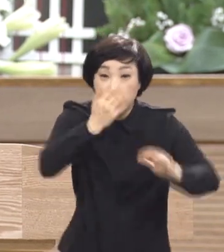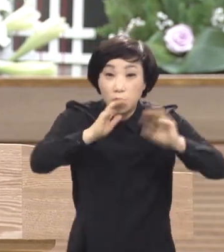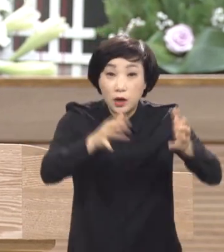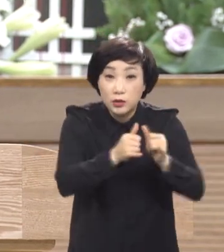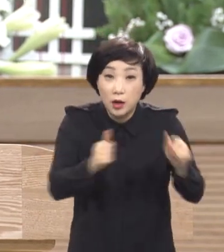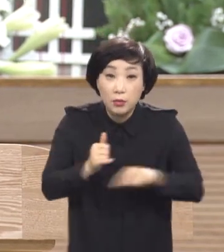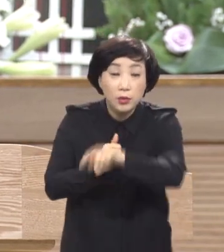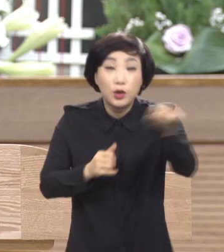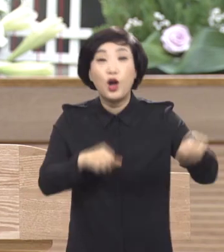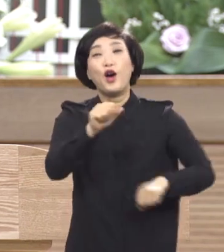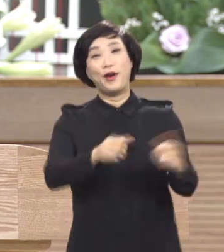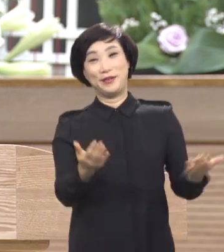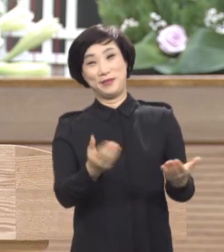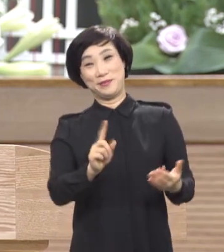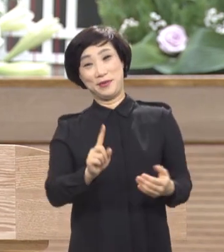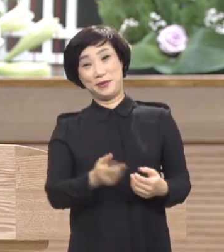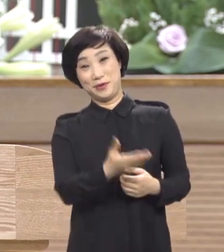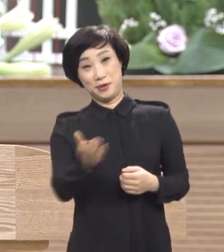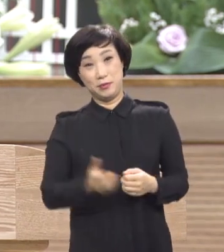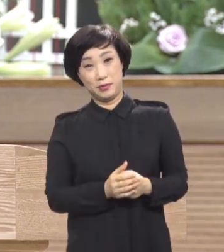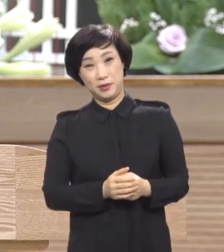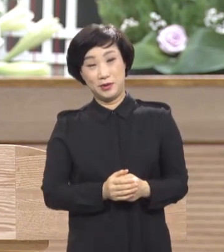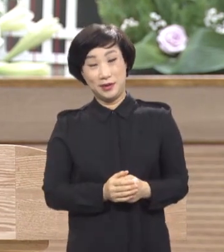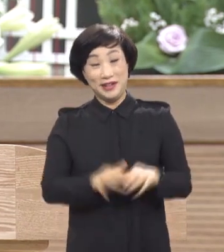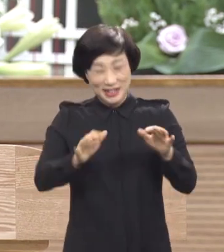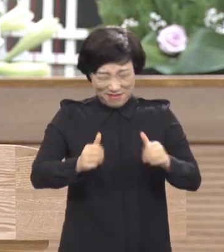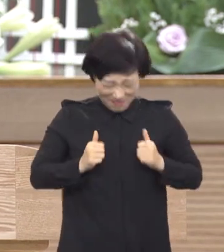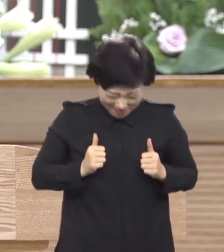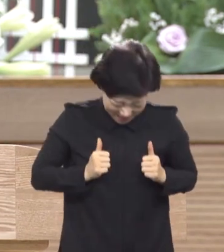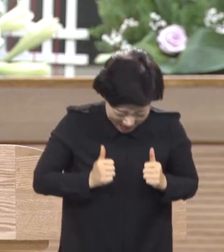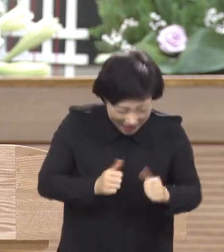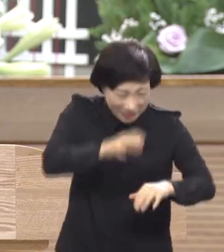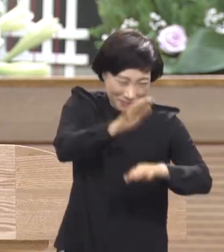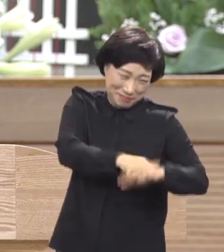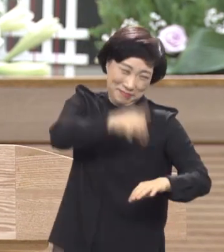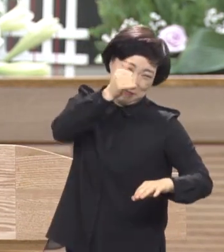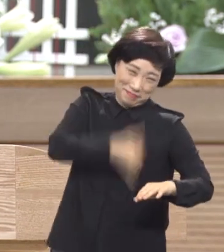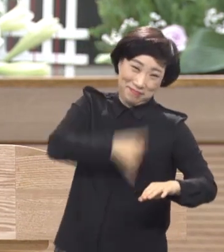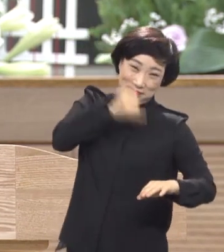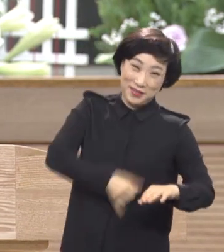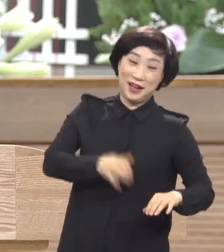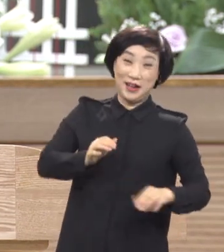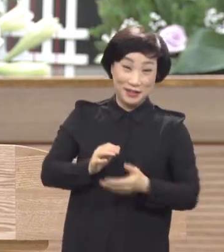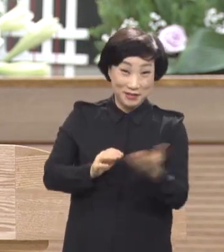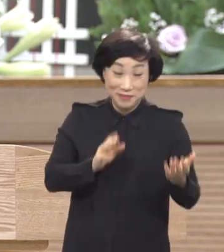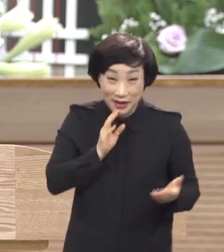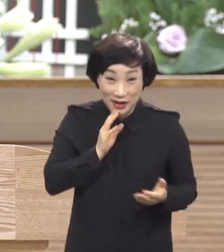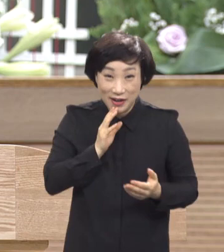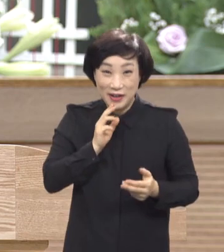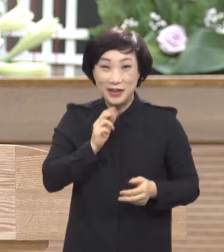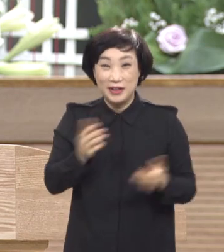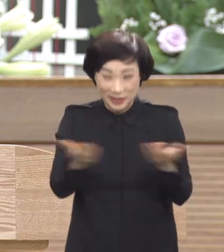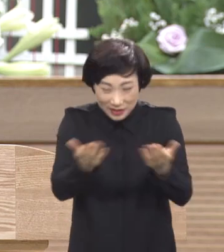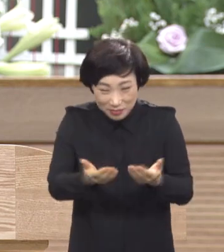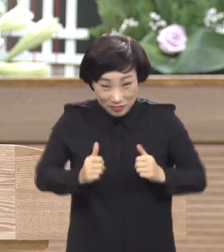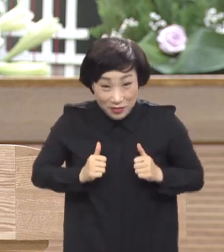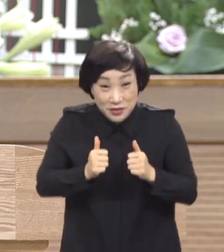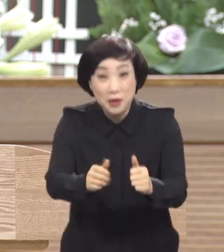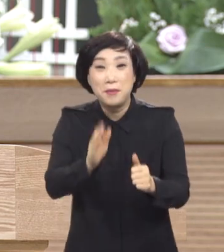백성들이 한 일이 뭐냐 푸짐한 농사 짓고 푸짐한 사업하고